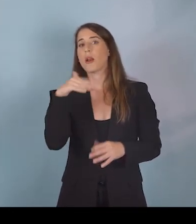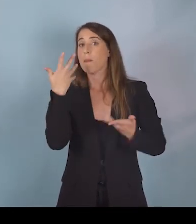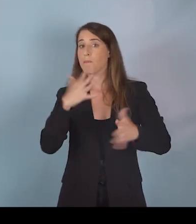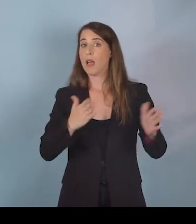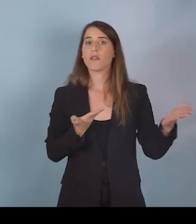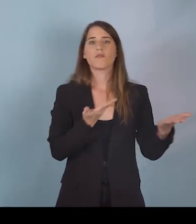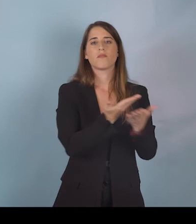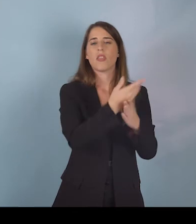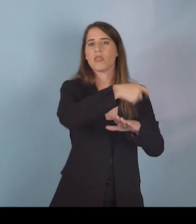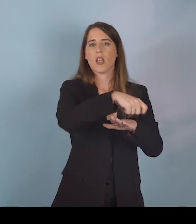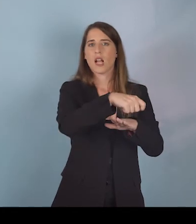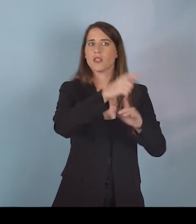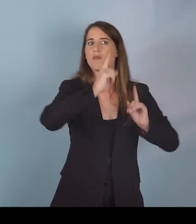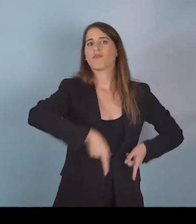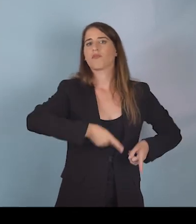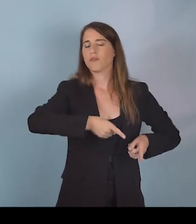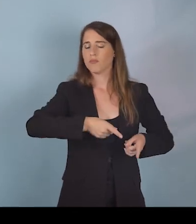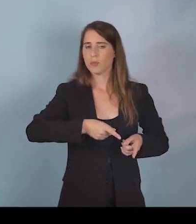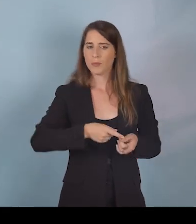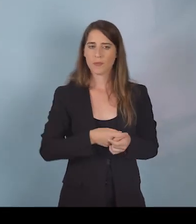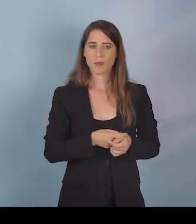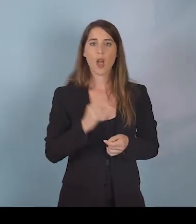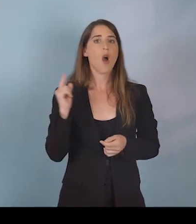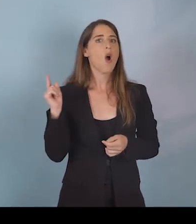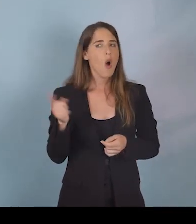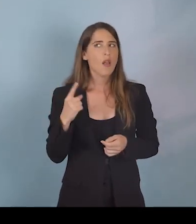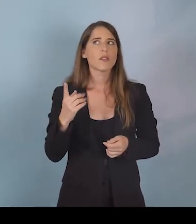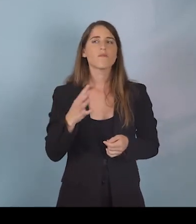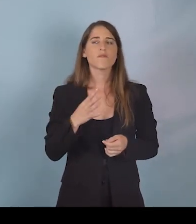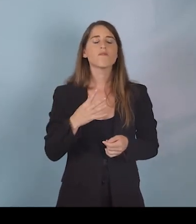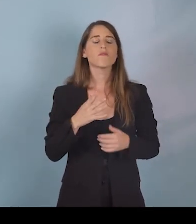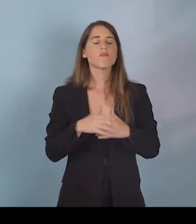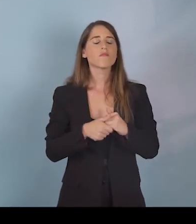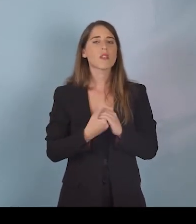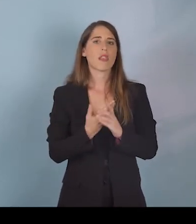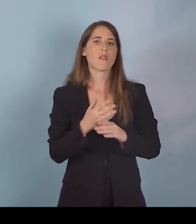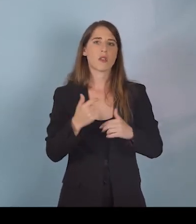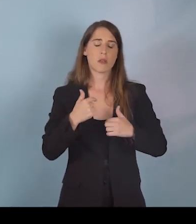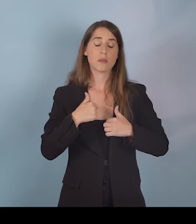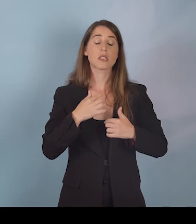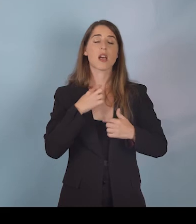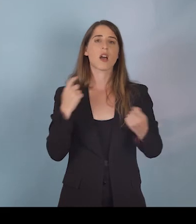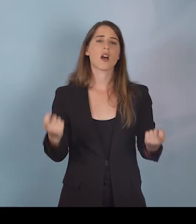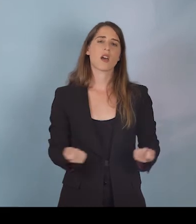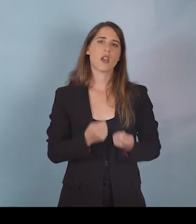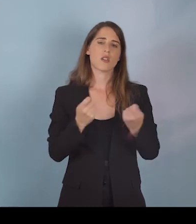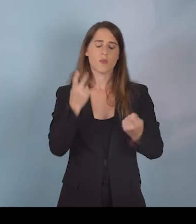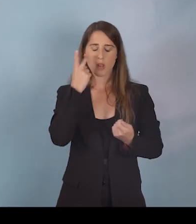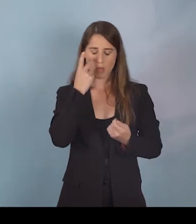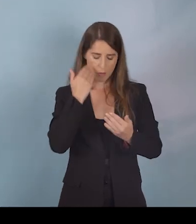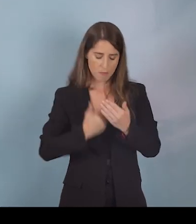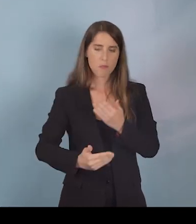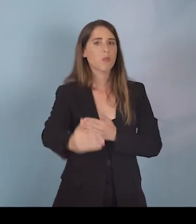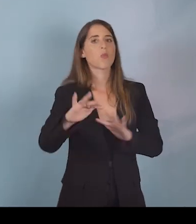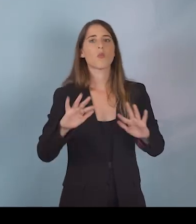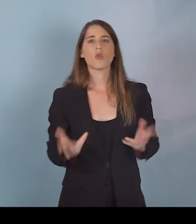της Ρουμανίας από το Ευρωπαϊκό Δικαστήριο Ανθρωπίνων Δικαιωμάτων. Όλα αυτά είναι πολύ χρήσιμα για μας για να